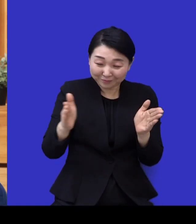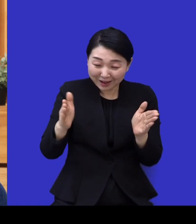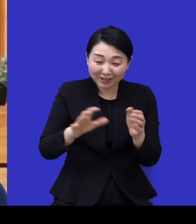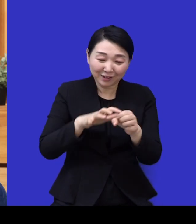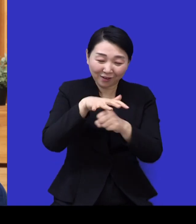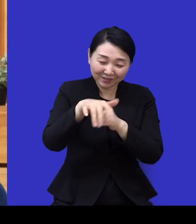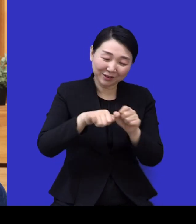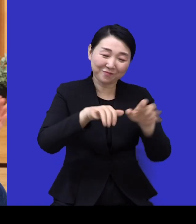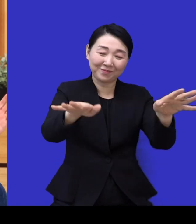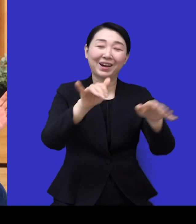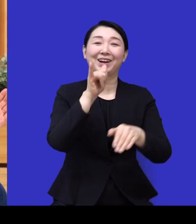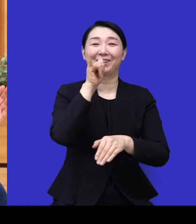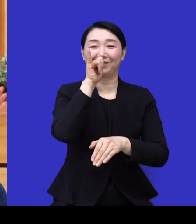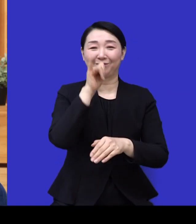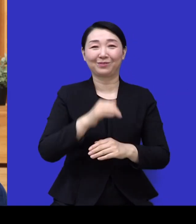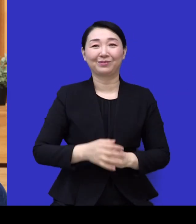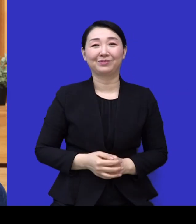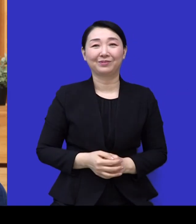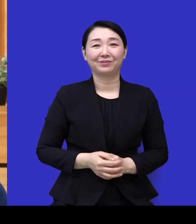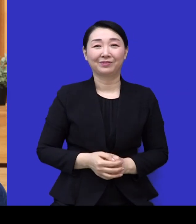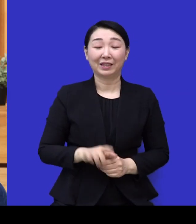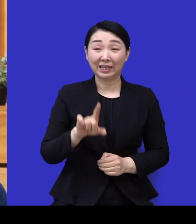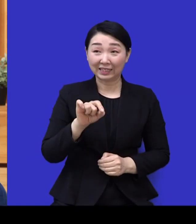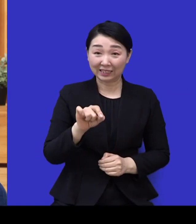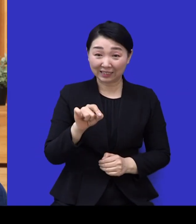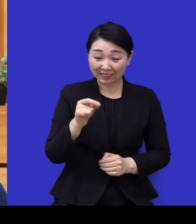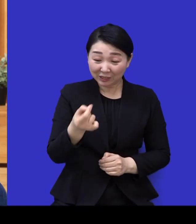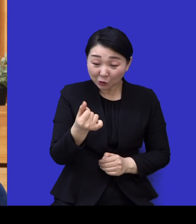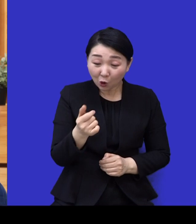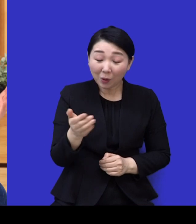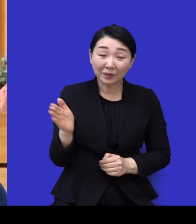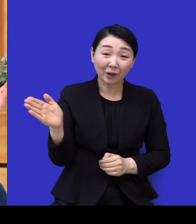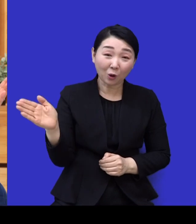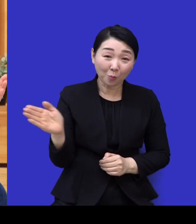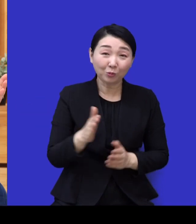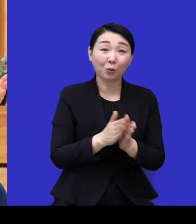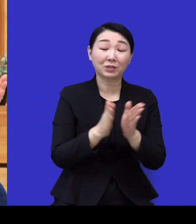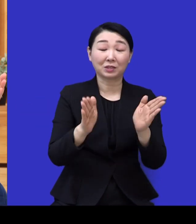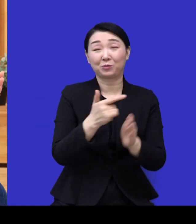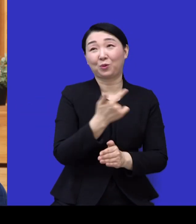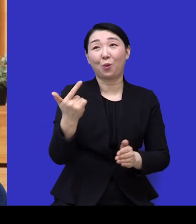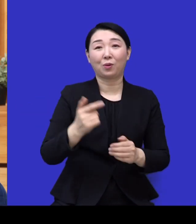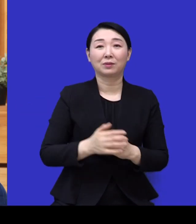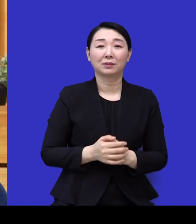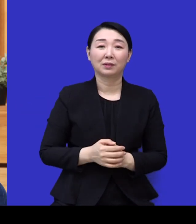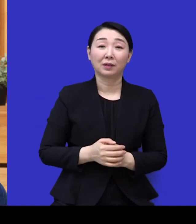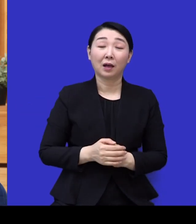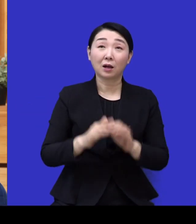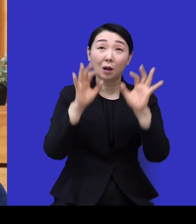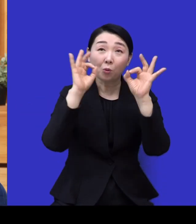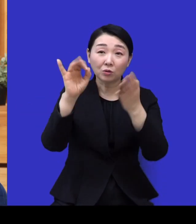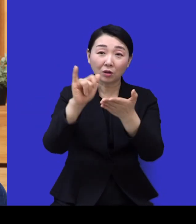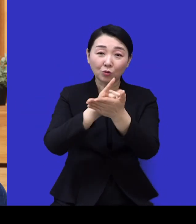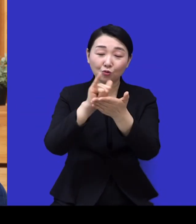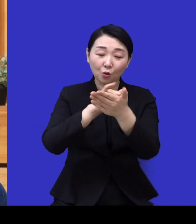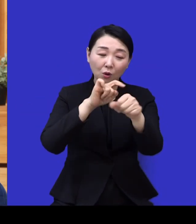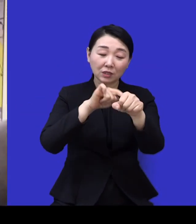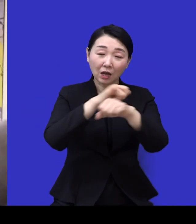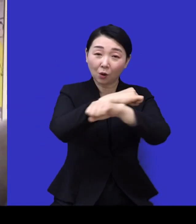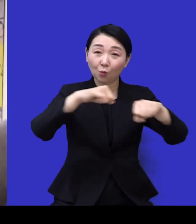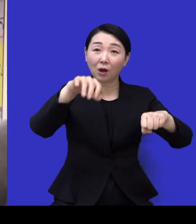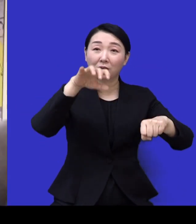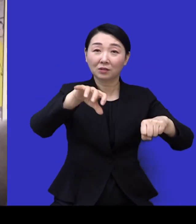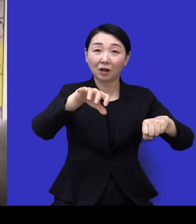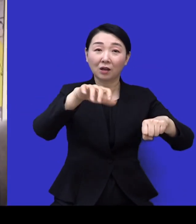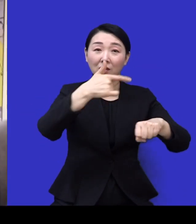시작을 해서 아까 보니까 네. 그 뉴욕 뉴욕 타임스퀘어 저희가 대충 생각해도 정말